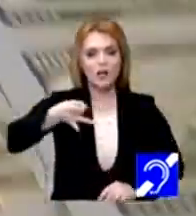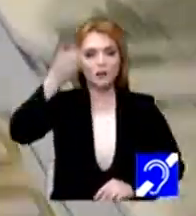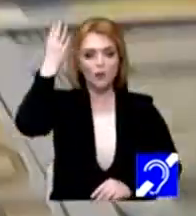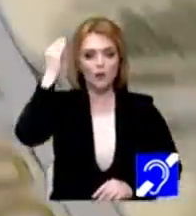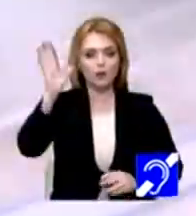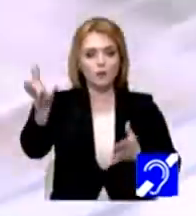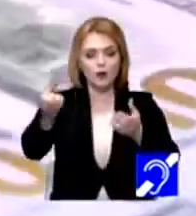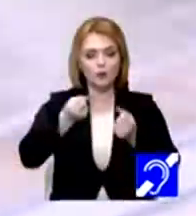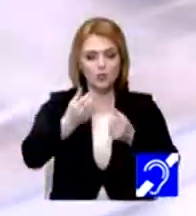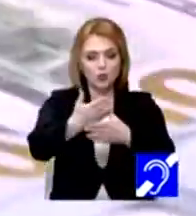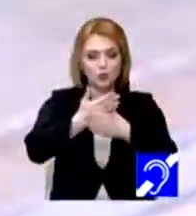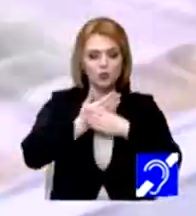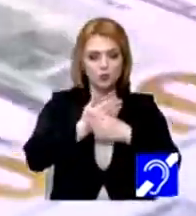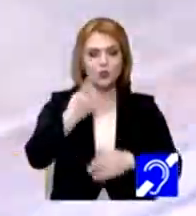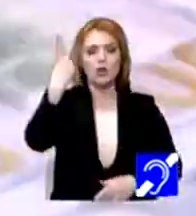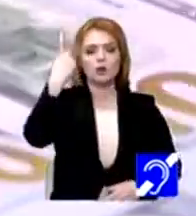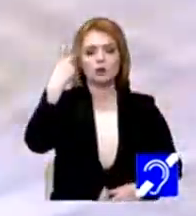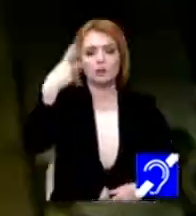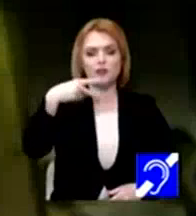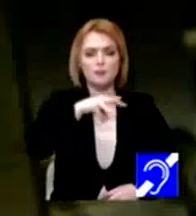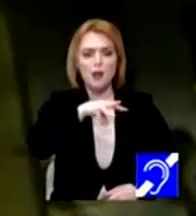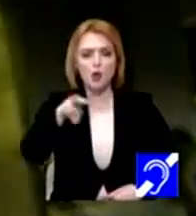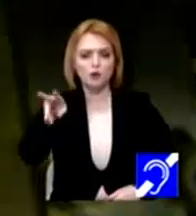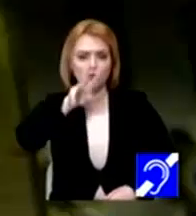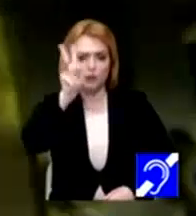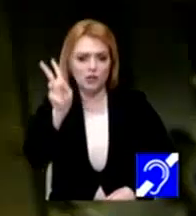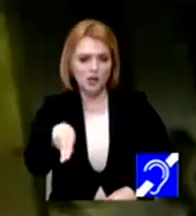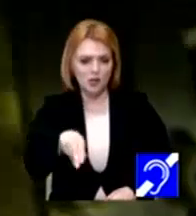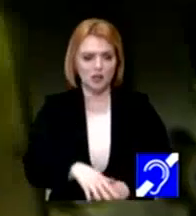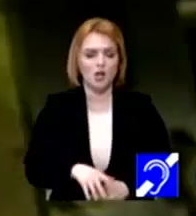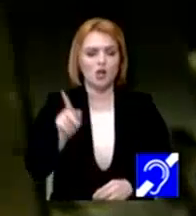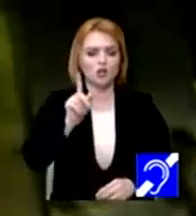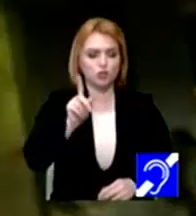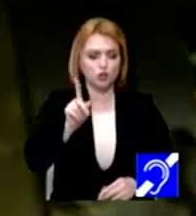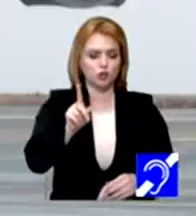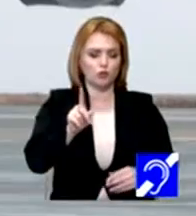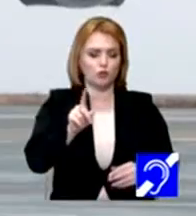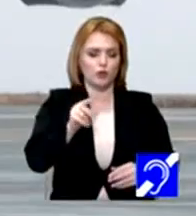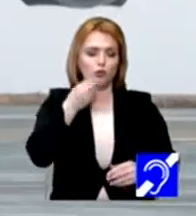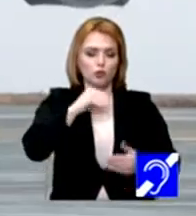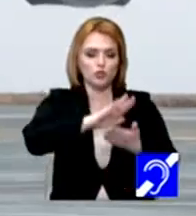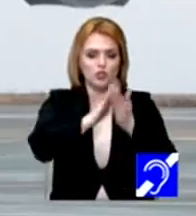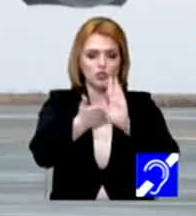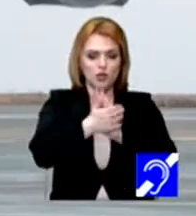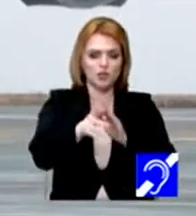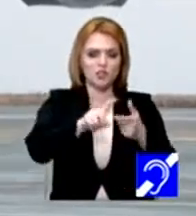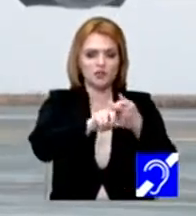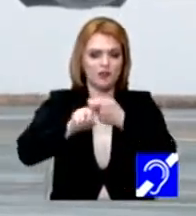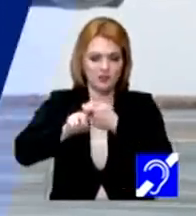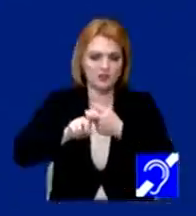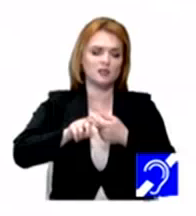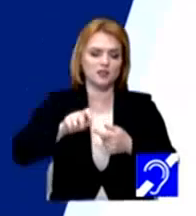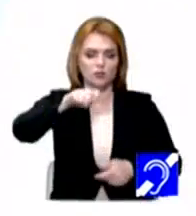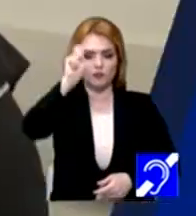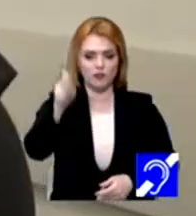va primi un ajutor de 120 de milioane de dolari pentru a gestiona criza umanitară declanșată de războiul